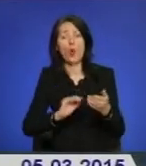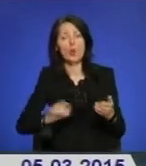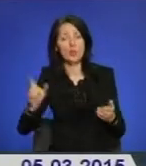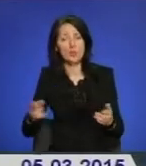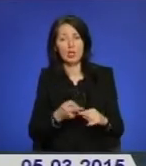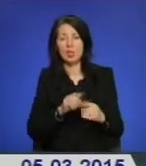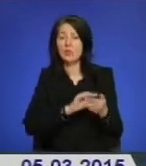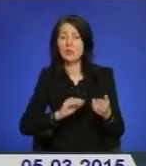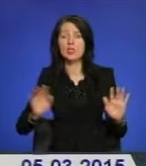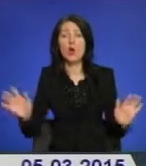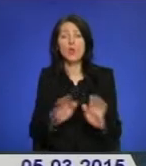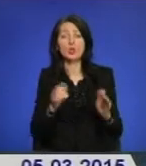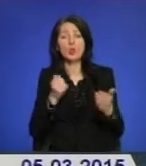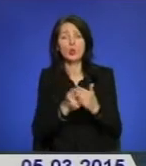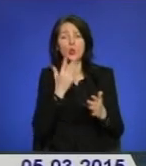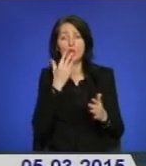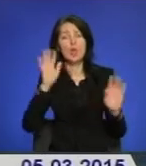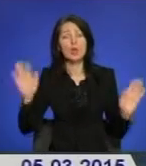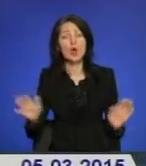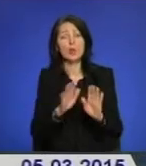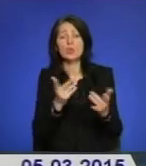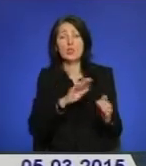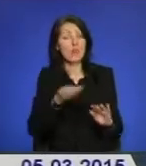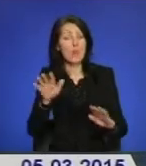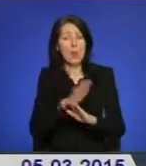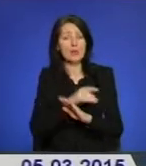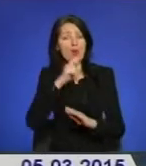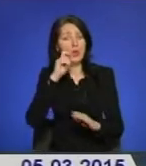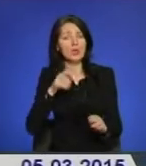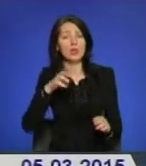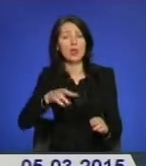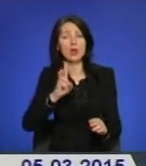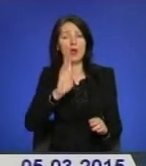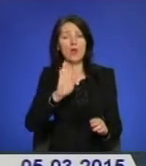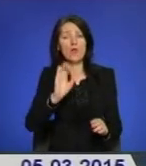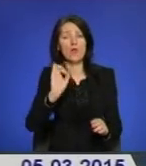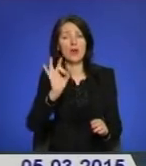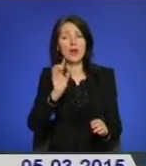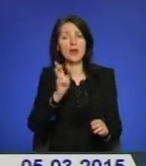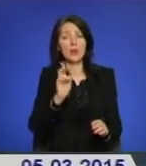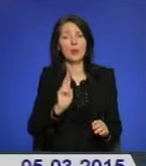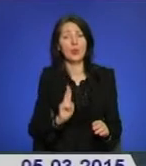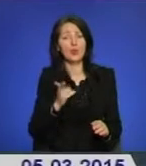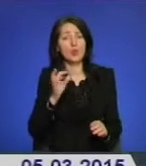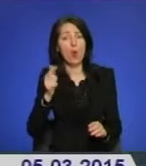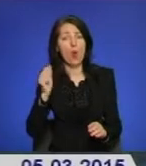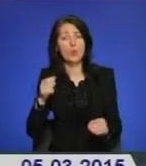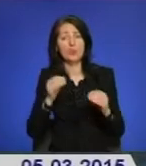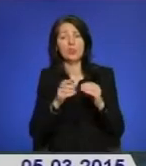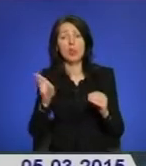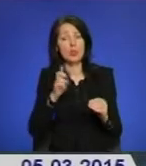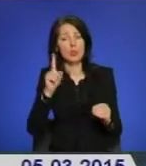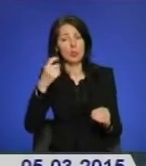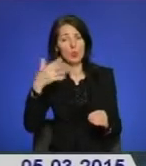написав музику до національного гімну Ще не вмерла Україна Михайла Вербицького А 10 березня 150